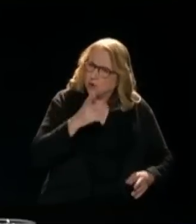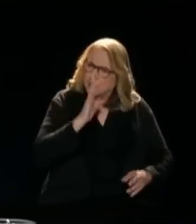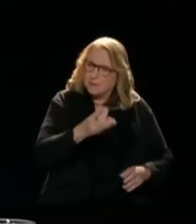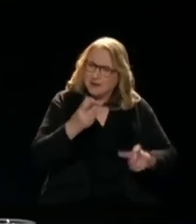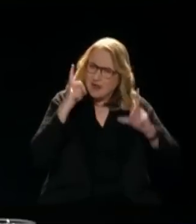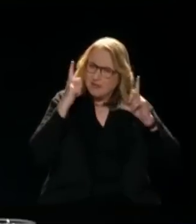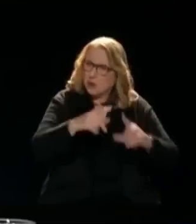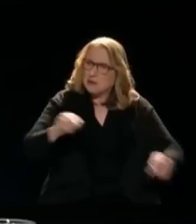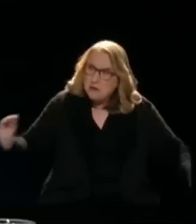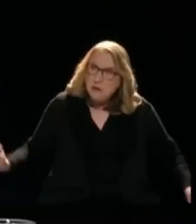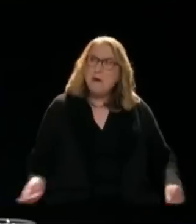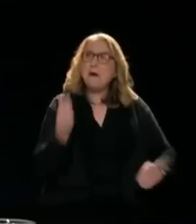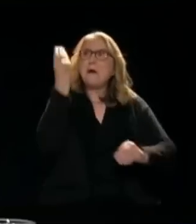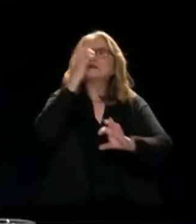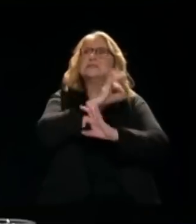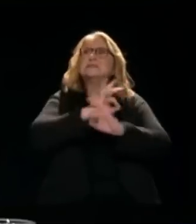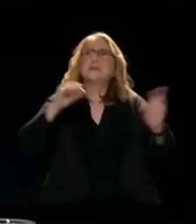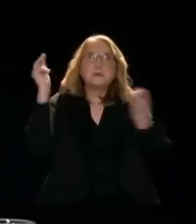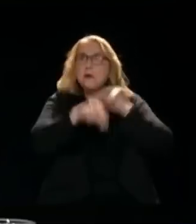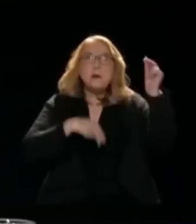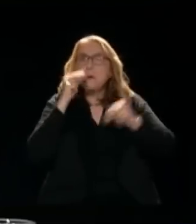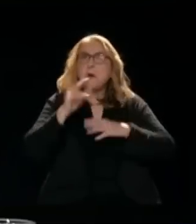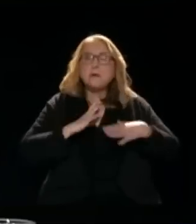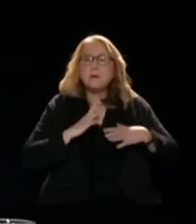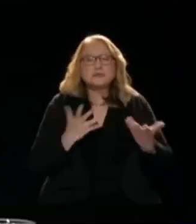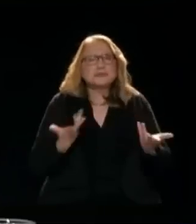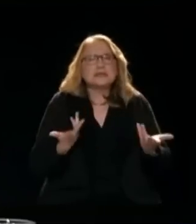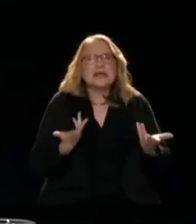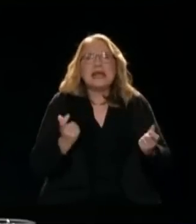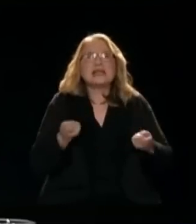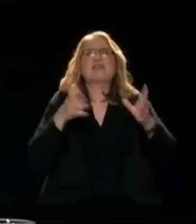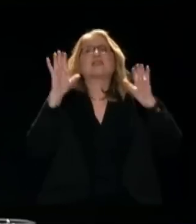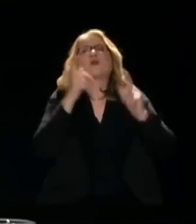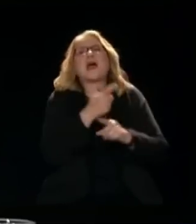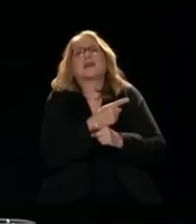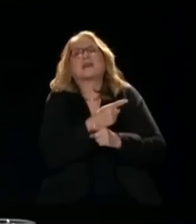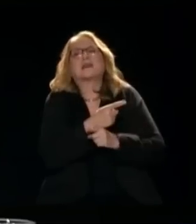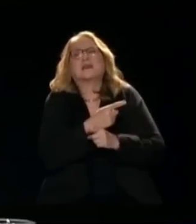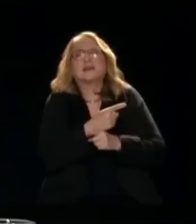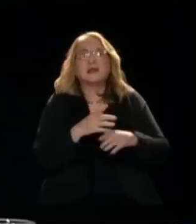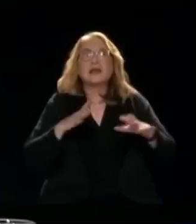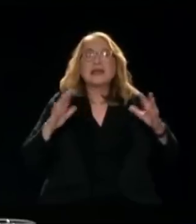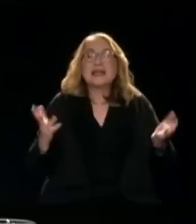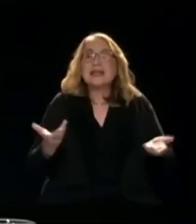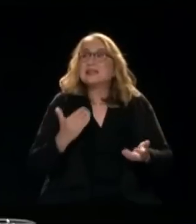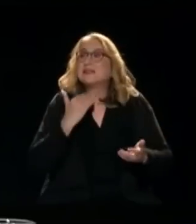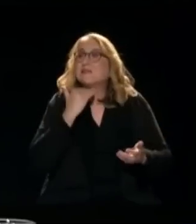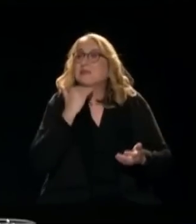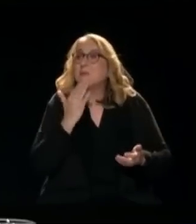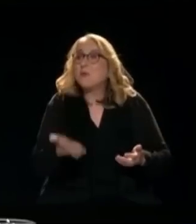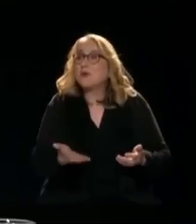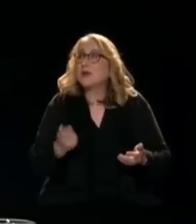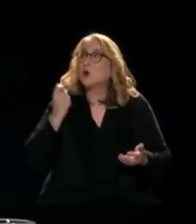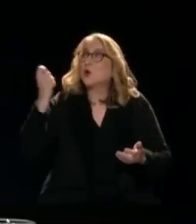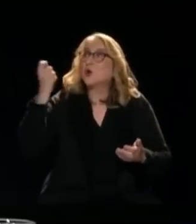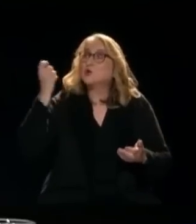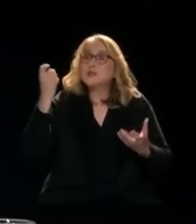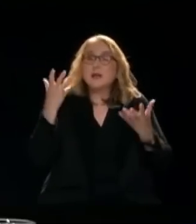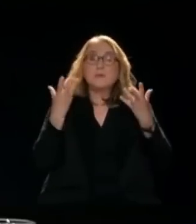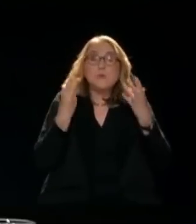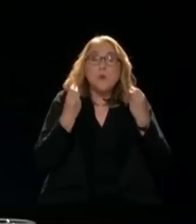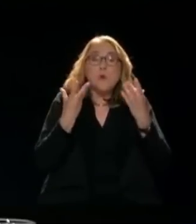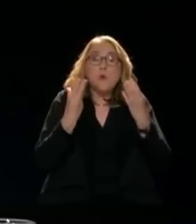συνταξιούχους. Έχει δεσμεύσεις προς τους δανειστές της χώρας και μια μικρή ολιγαρχία η οποία νέμεται το πλούτο της χώρας. Εφόσον δεσμεύεται προς τα